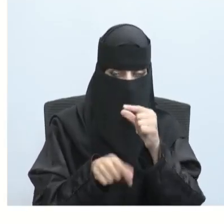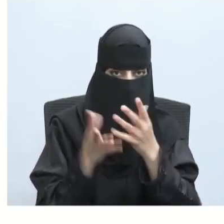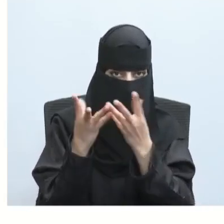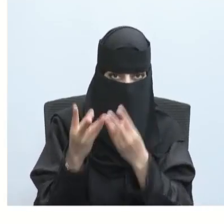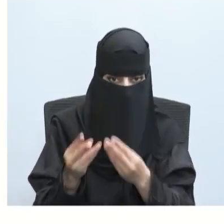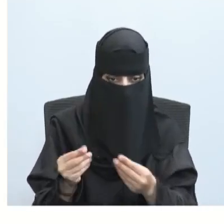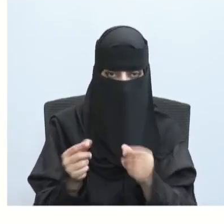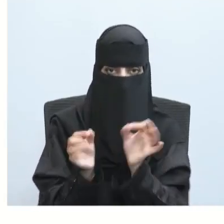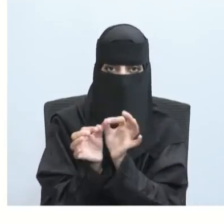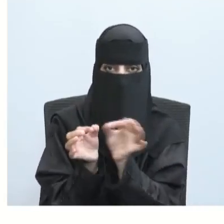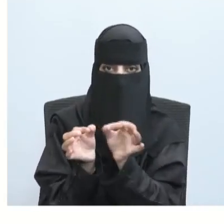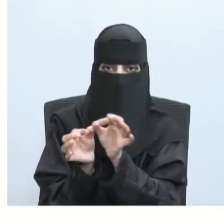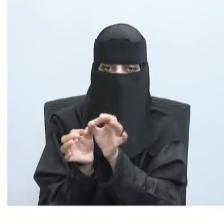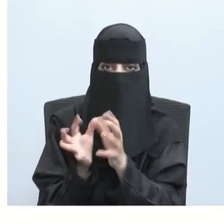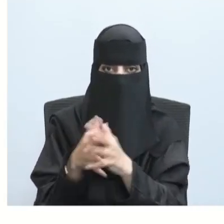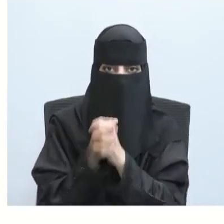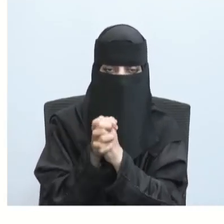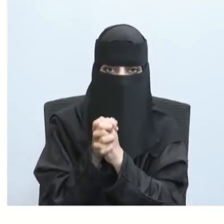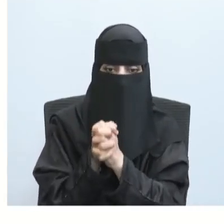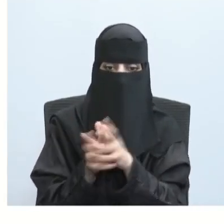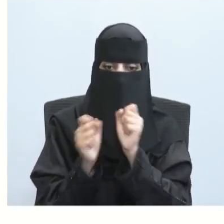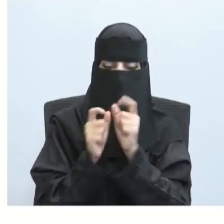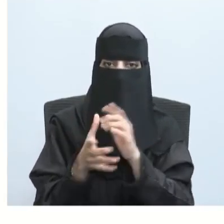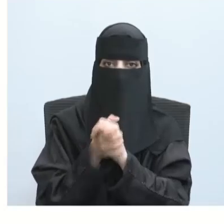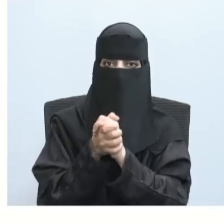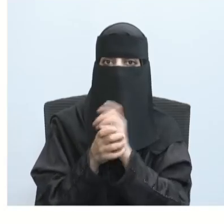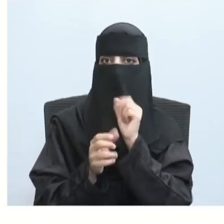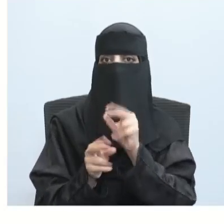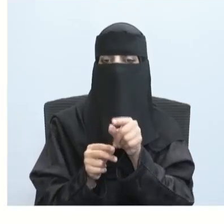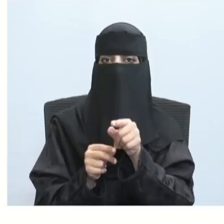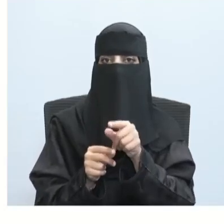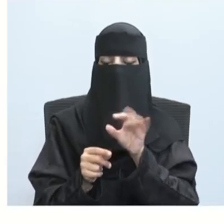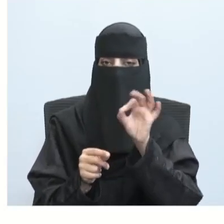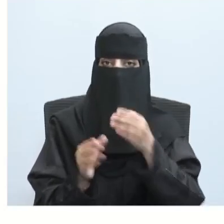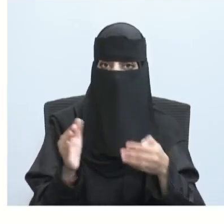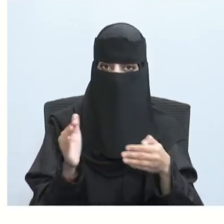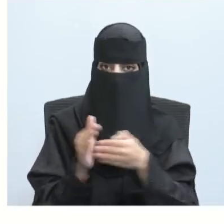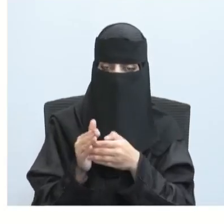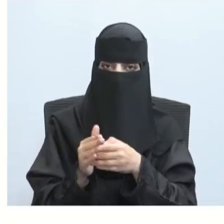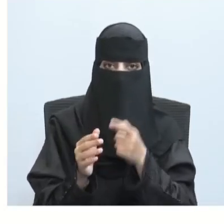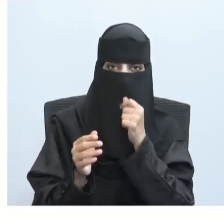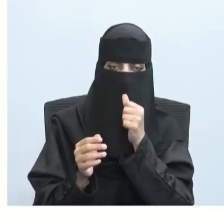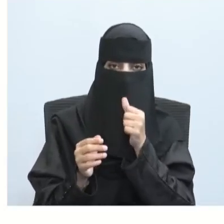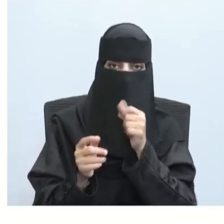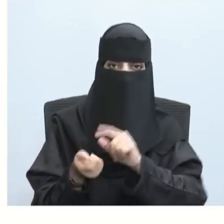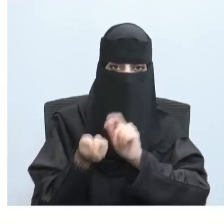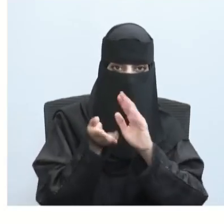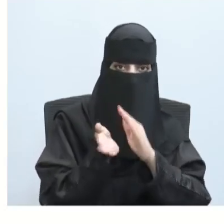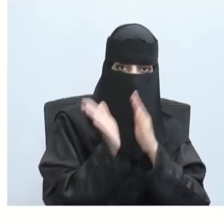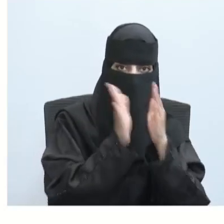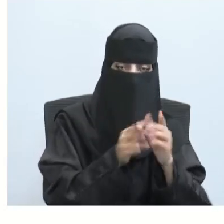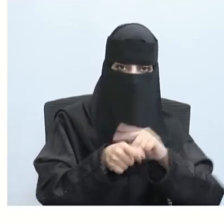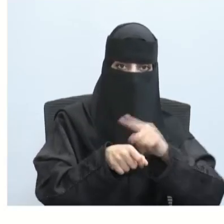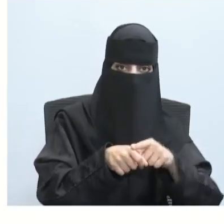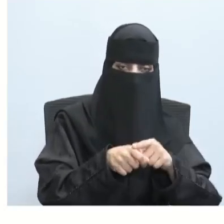تكون متقاربه ومتماسكه بشكل كبير جدا ولكن عندما تحول الى الحاله